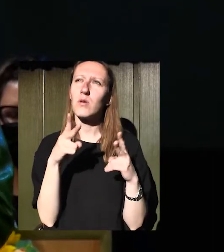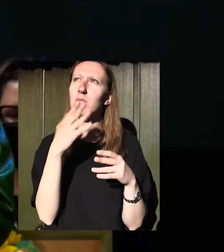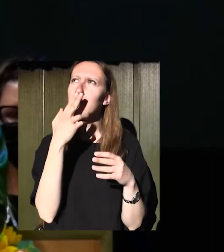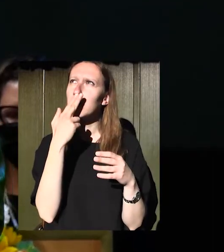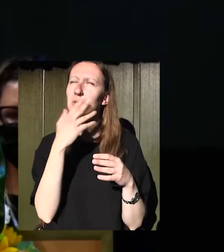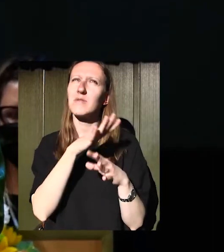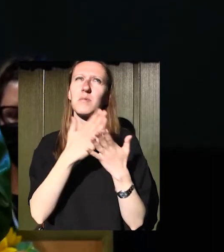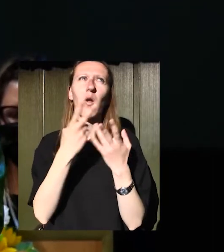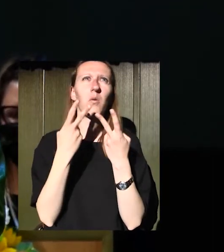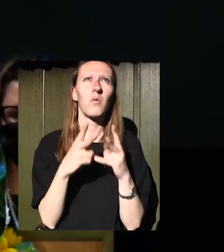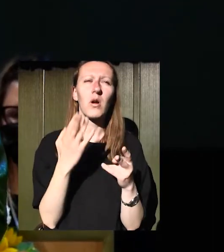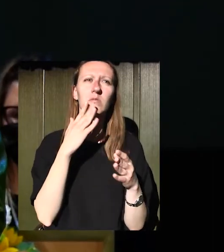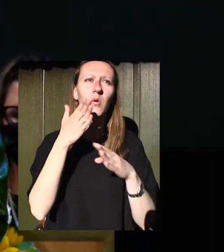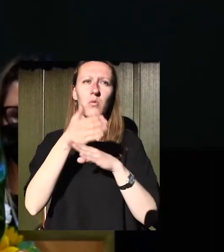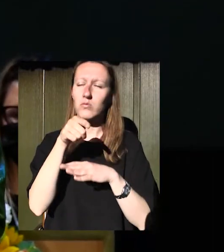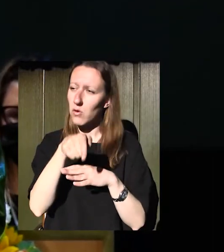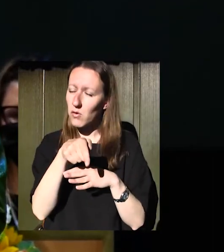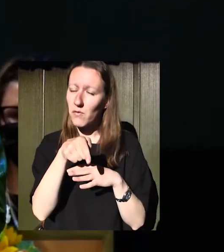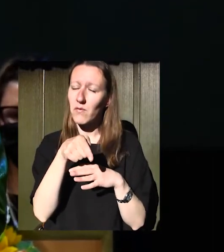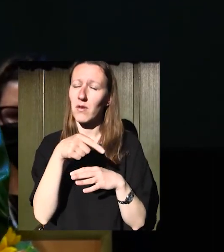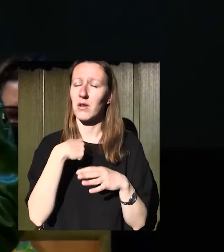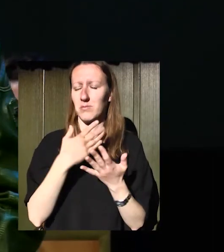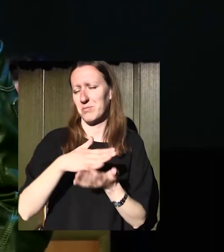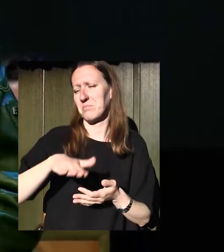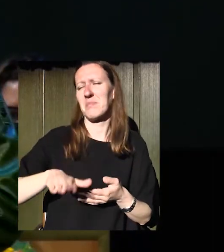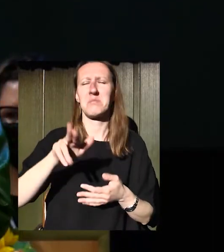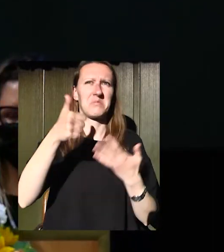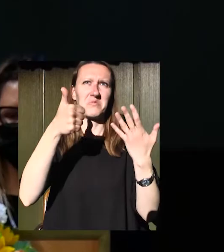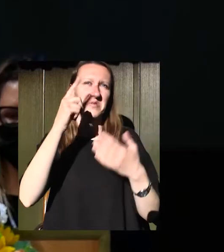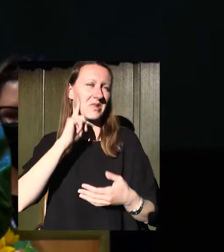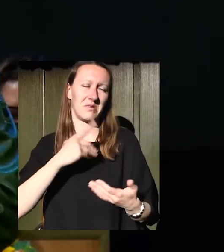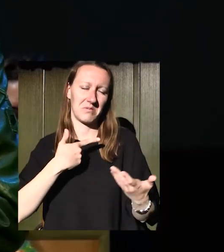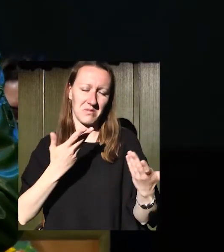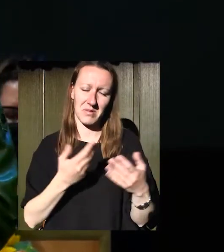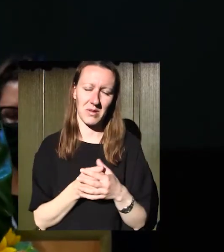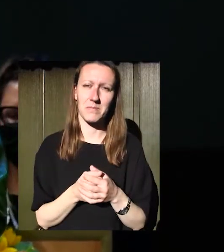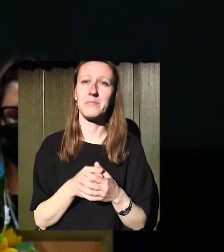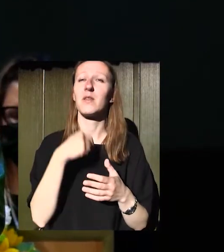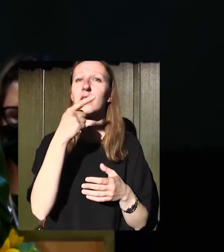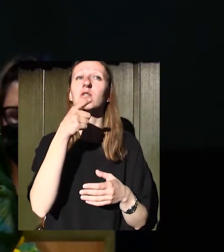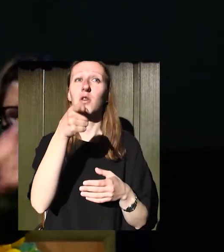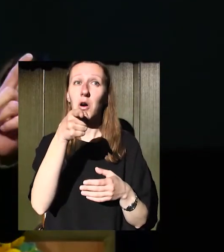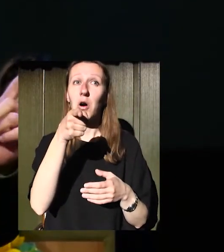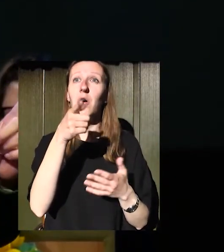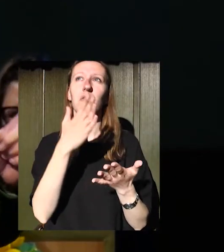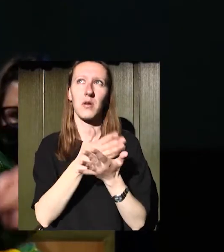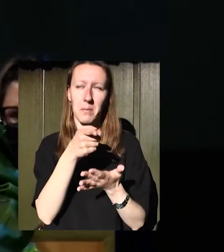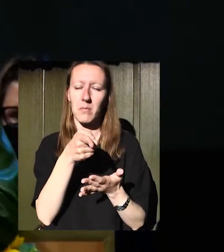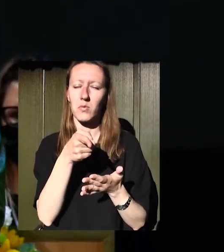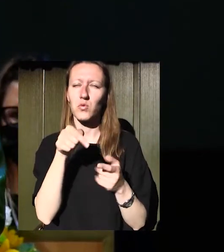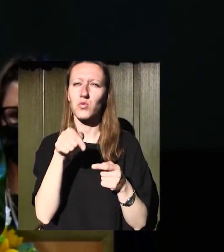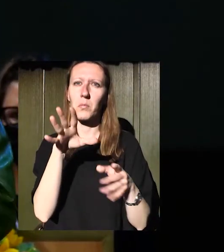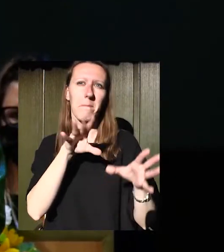drugačiji miris, sve je bilo drugačije. Kad smo ušli ovdje, ja sam bio mali, imao sam 6 godina, šta. Rekao mi je Čiči, ovdje se